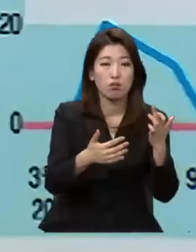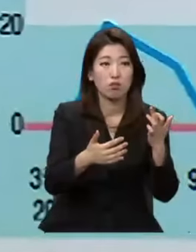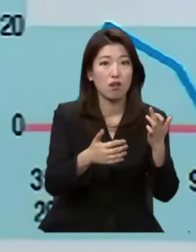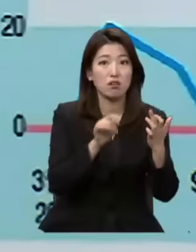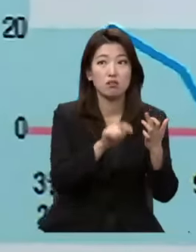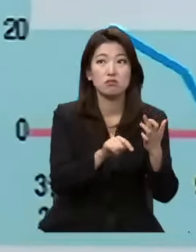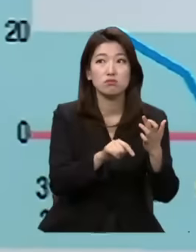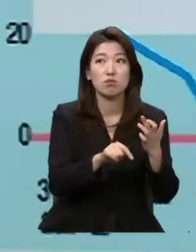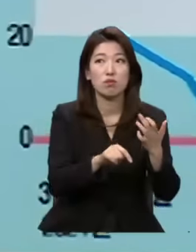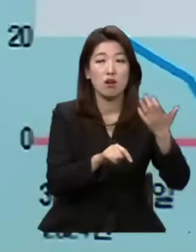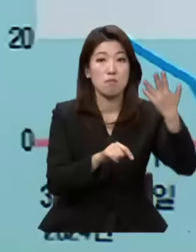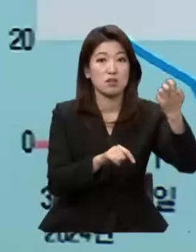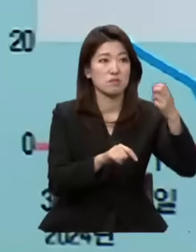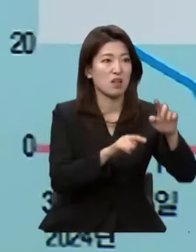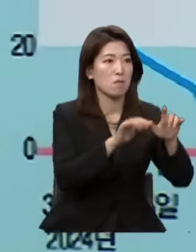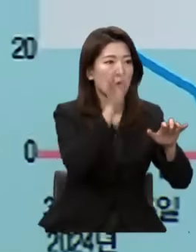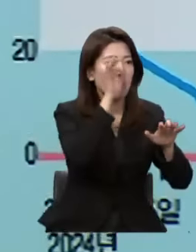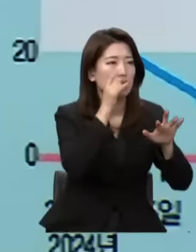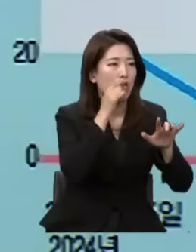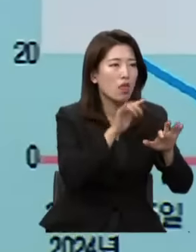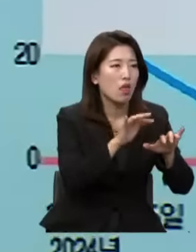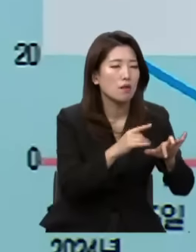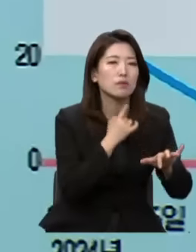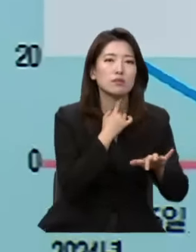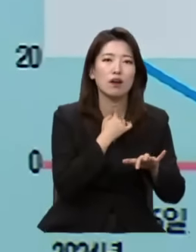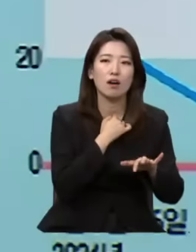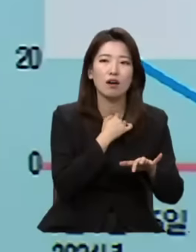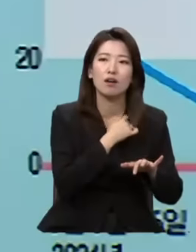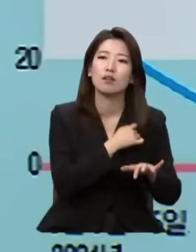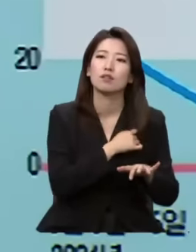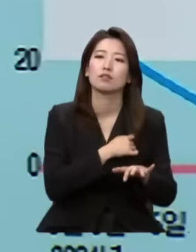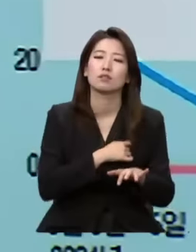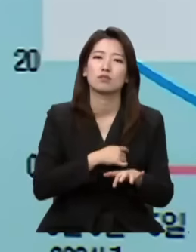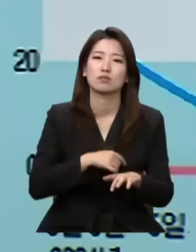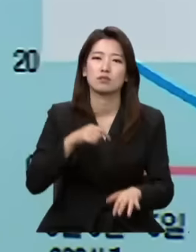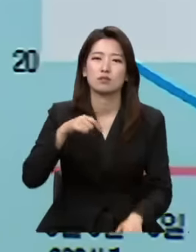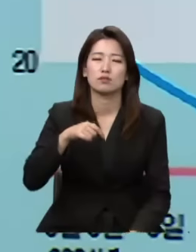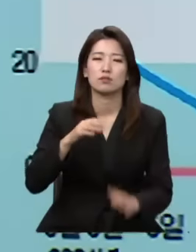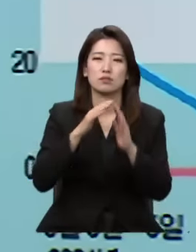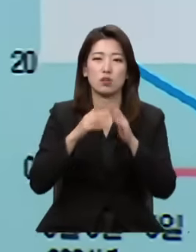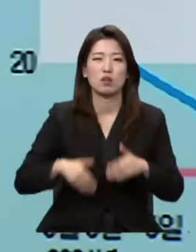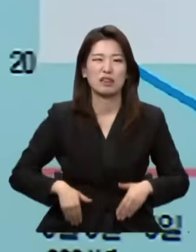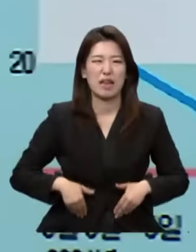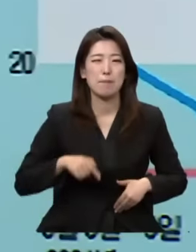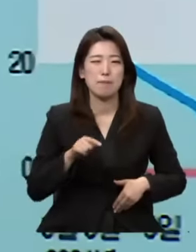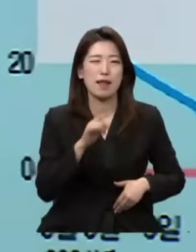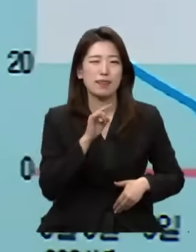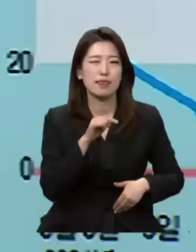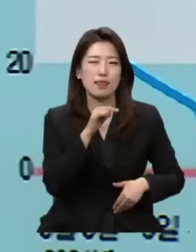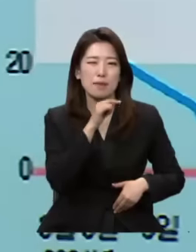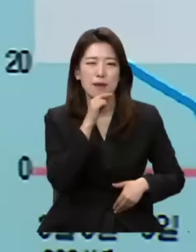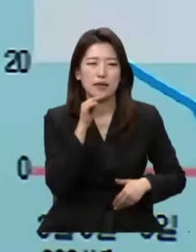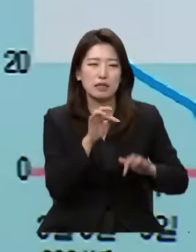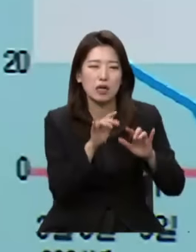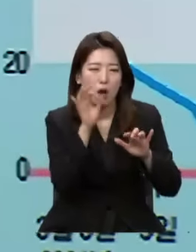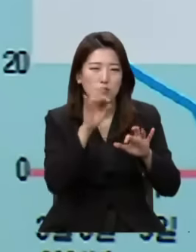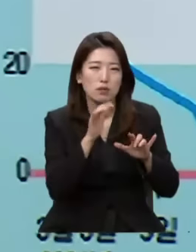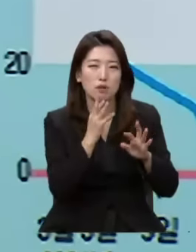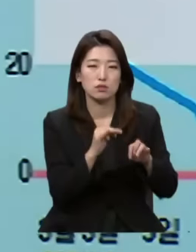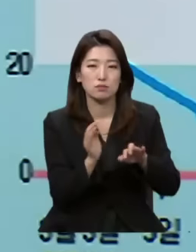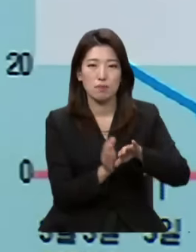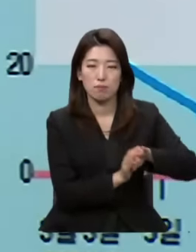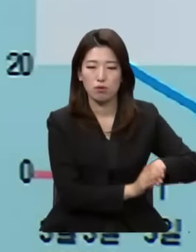했다라는 거죠 전남은 지금 지금 조수현 후보 검색이 제일 많아요 전남을 제외하고는 거의 대부분네